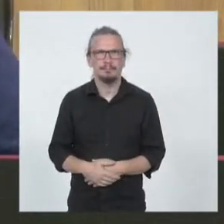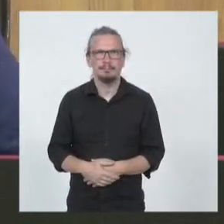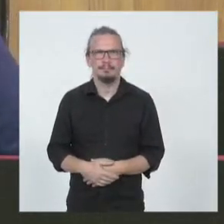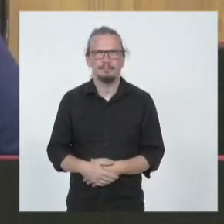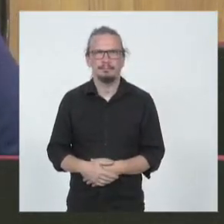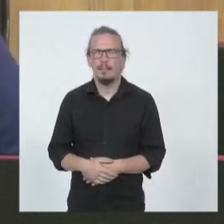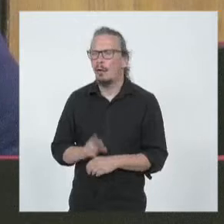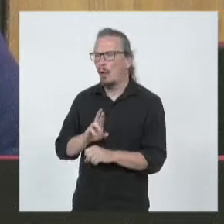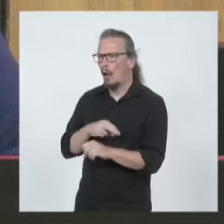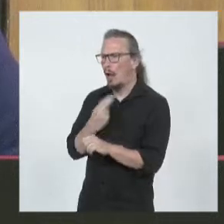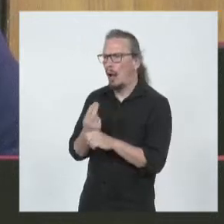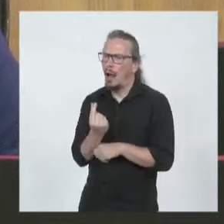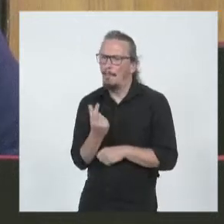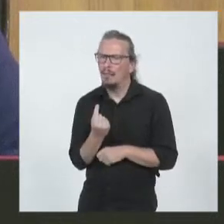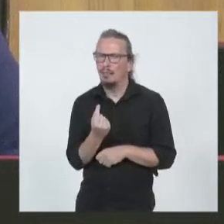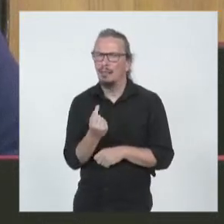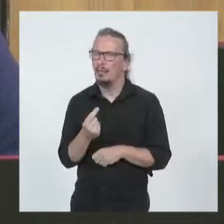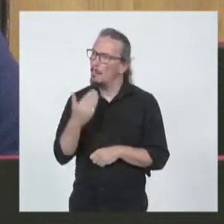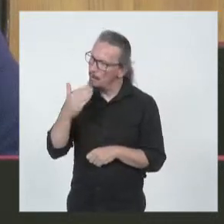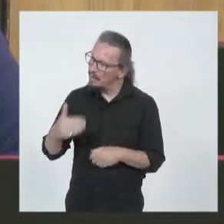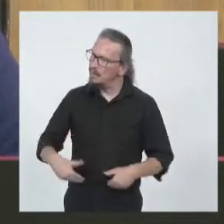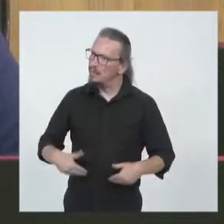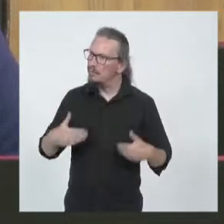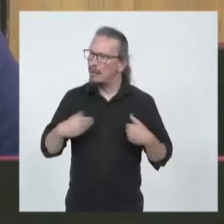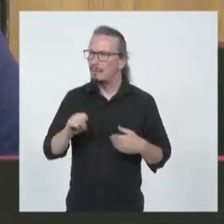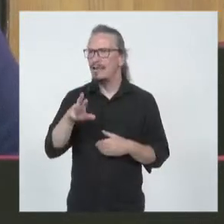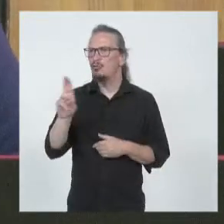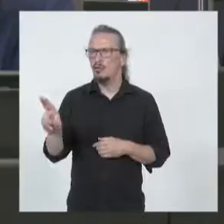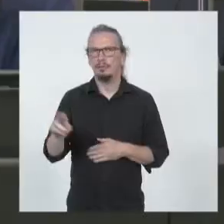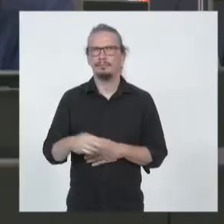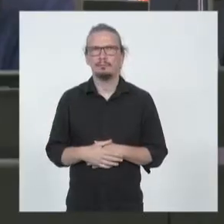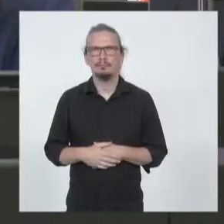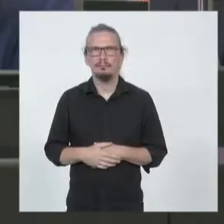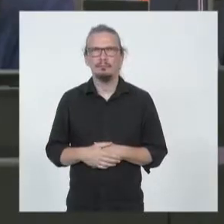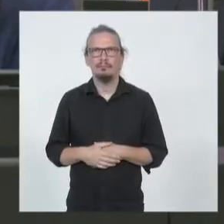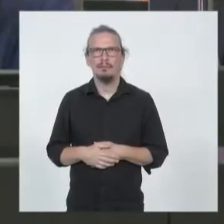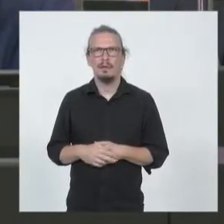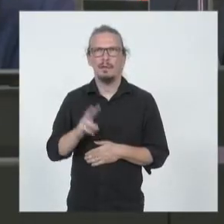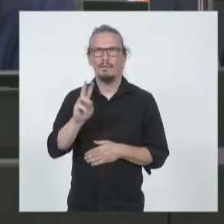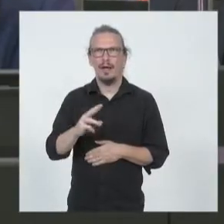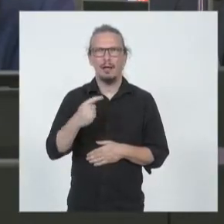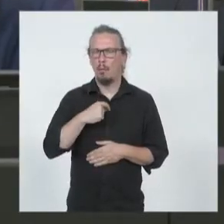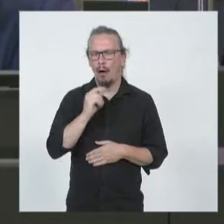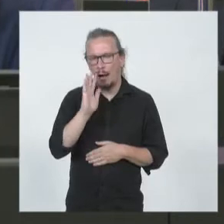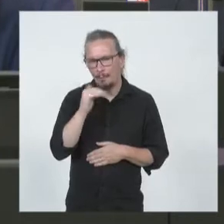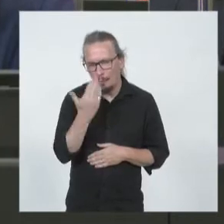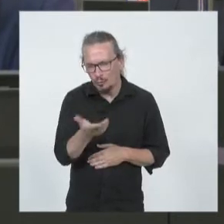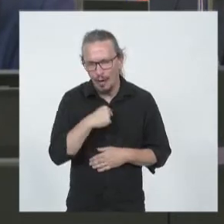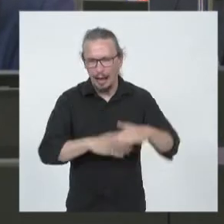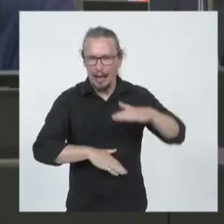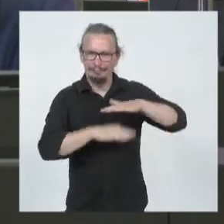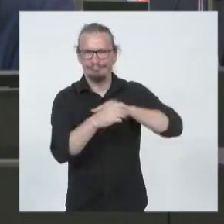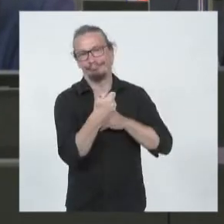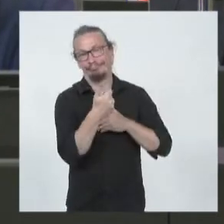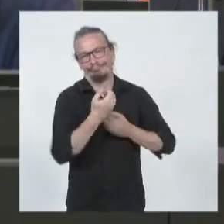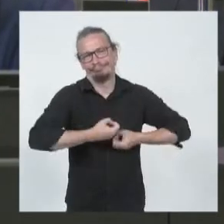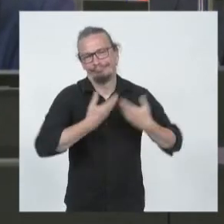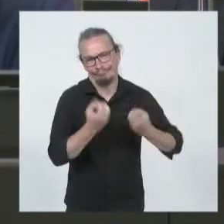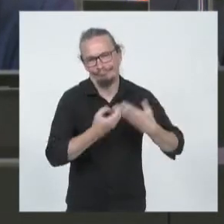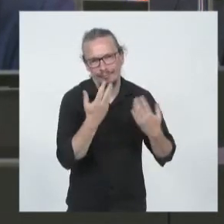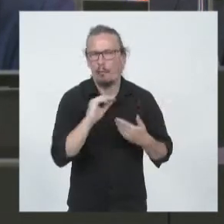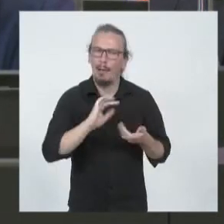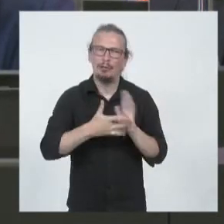Très rapidement, Président. Merci Madame Sédou. J'ai pas eu besoin, mais c'est vrai que le temps nous était limité pour parler. Je n'allais pas